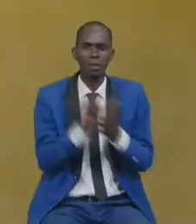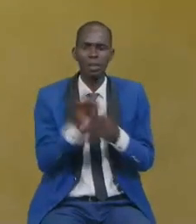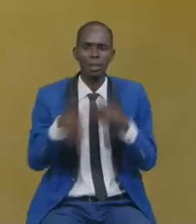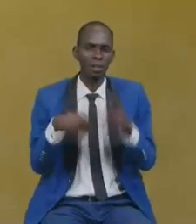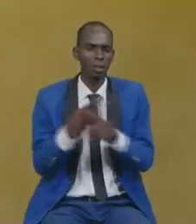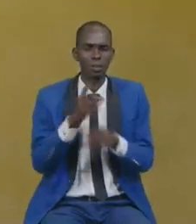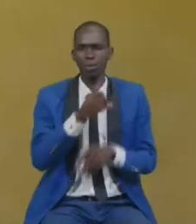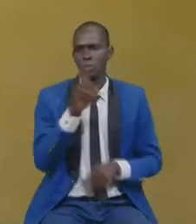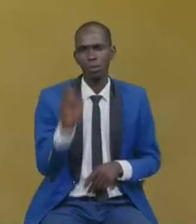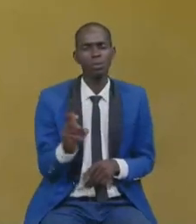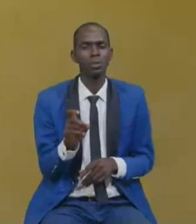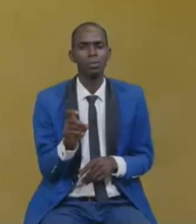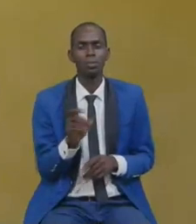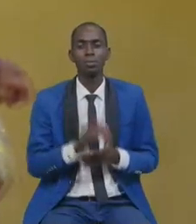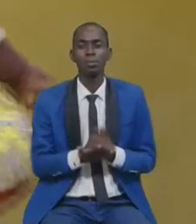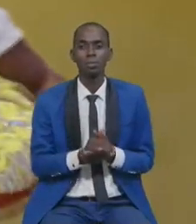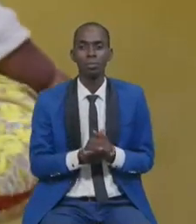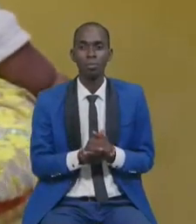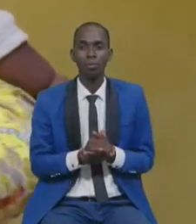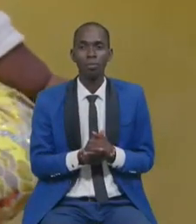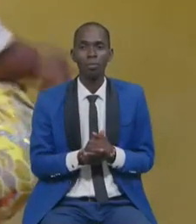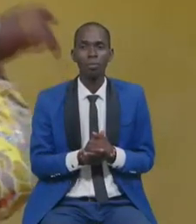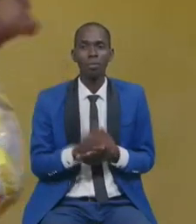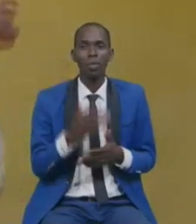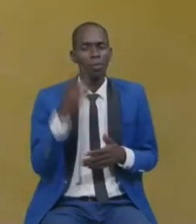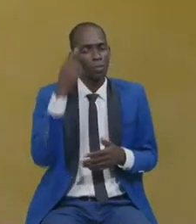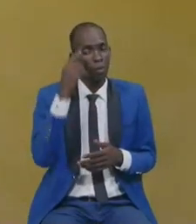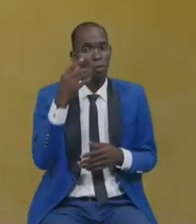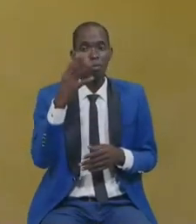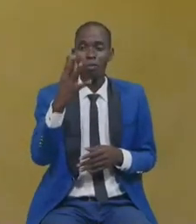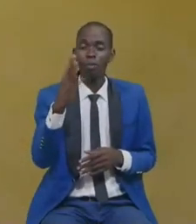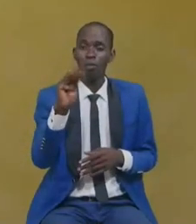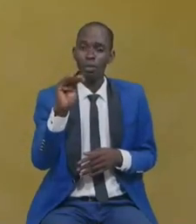pour avoir un bébé depuis 14 ans.